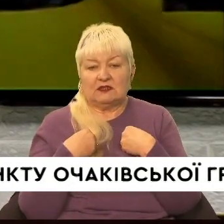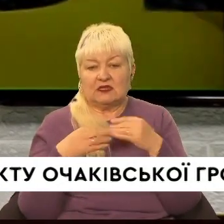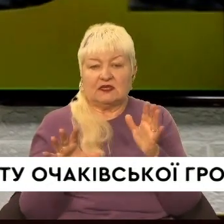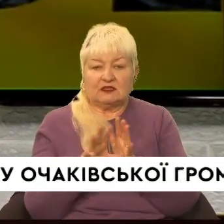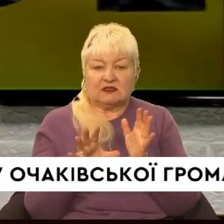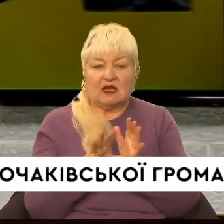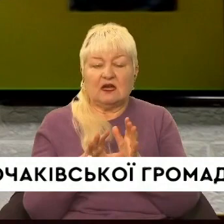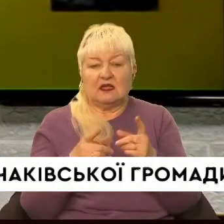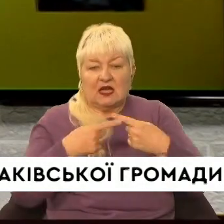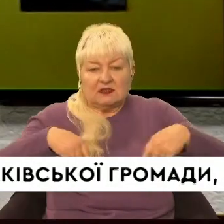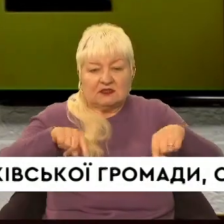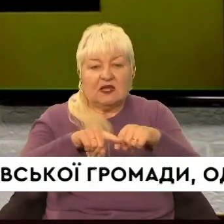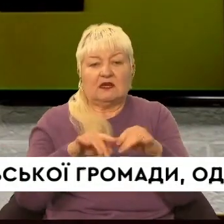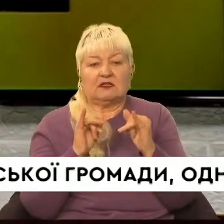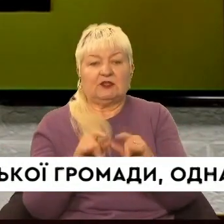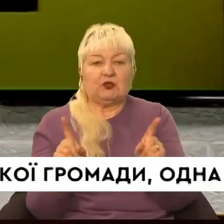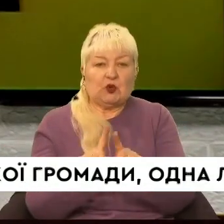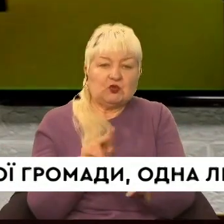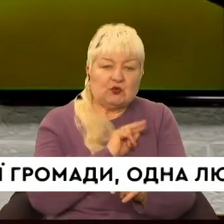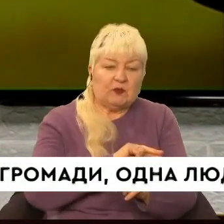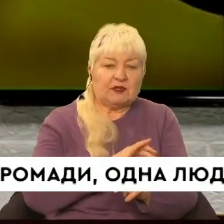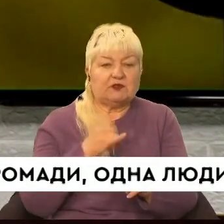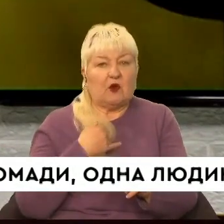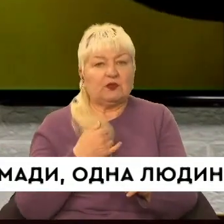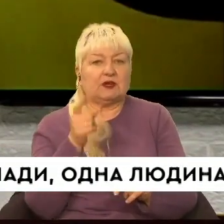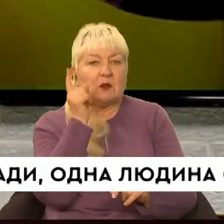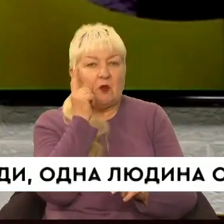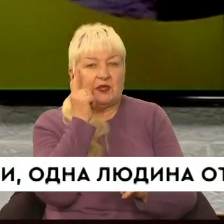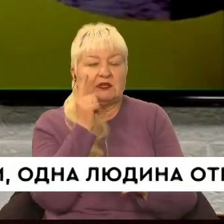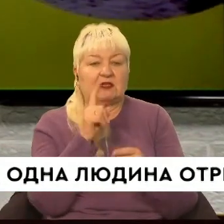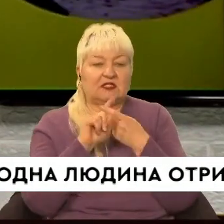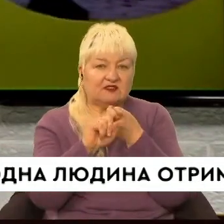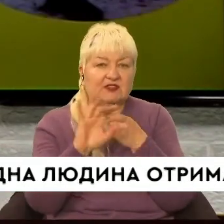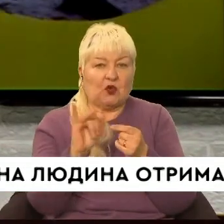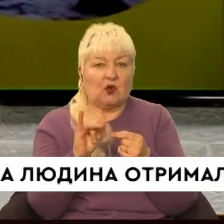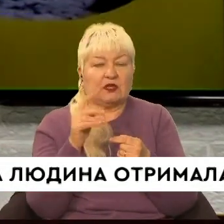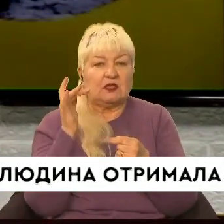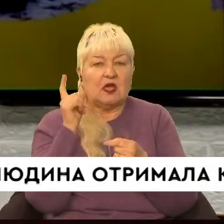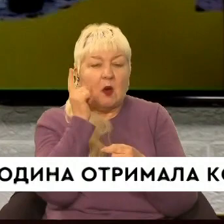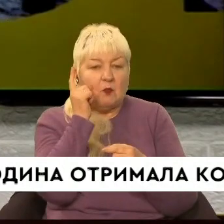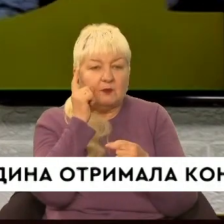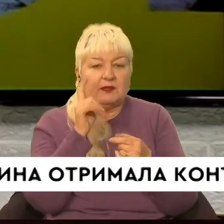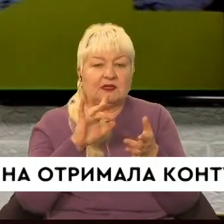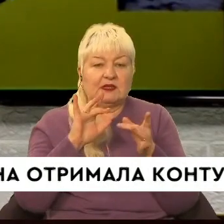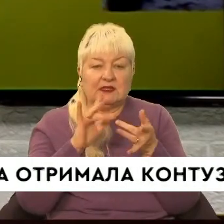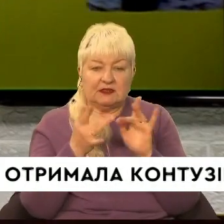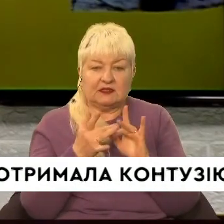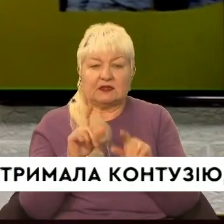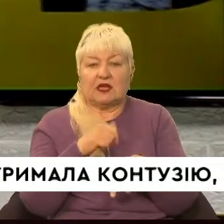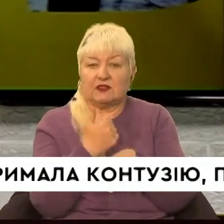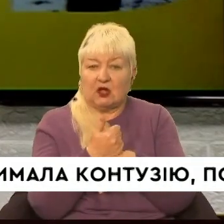станціям, так само дає живлення для того, щоб у нас працював мобільний зв'язок, мобільний інтернет. Але, принаймні, основне ми почули, що